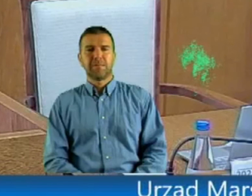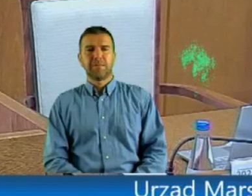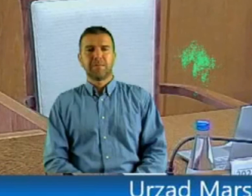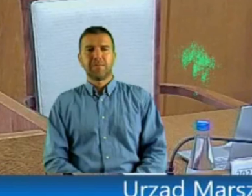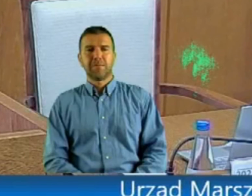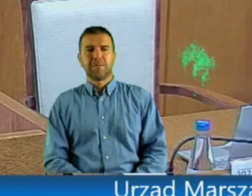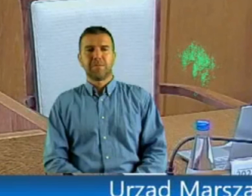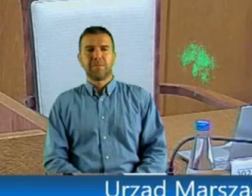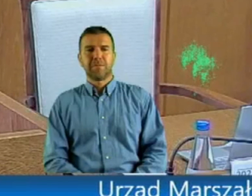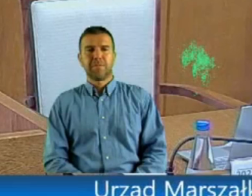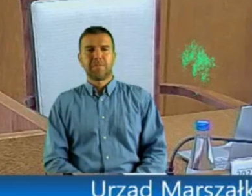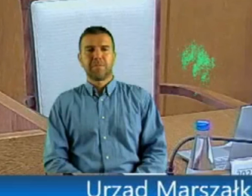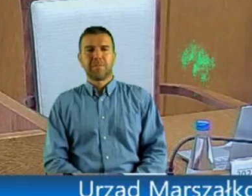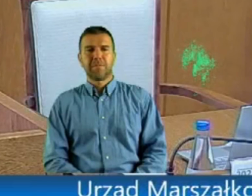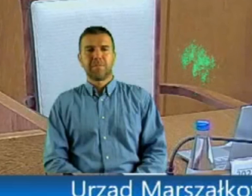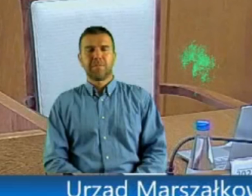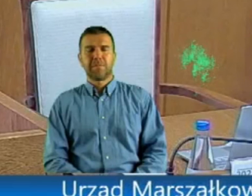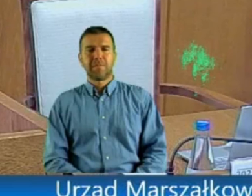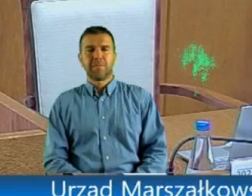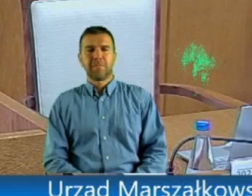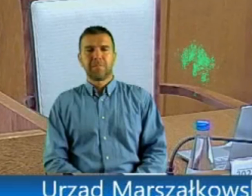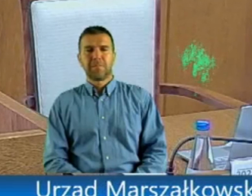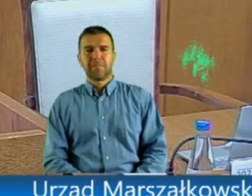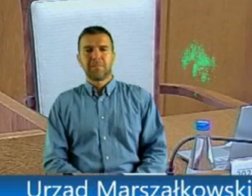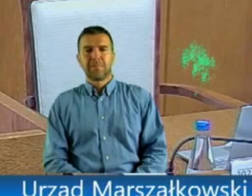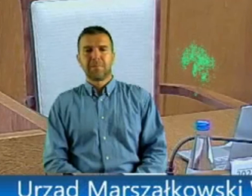dla tych osób zorganizować.